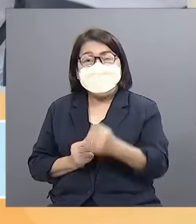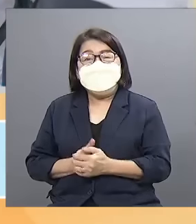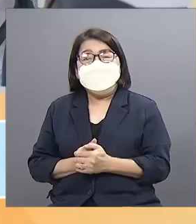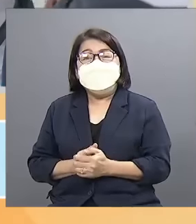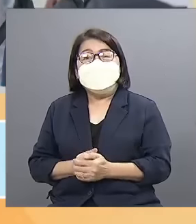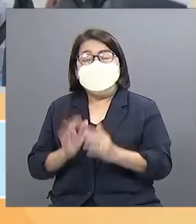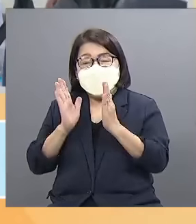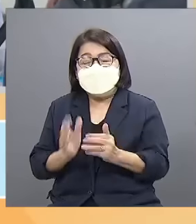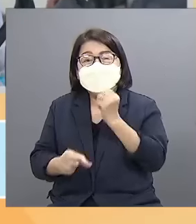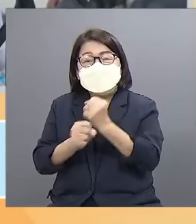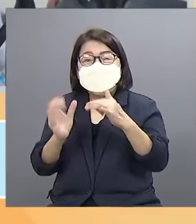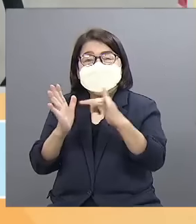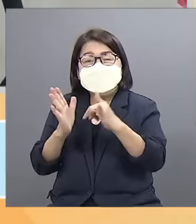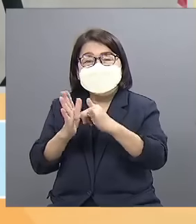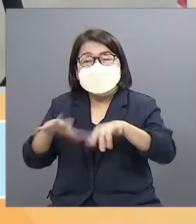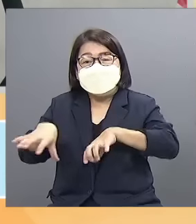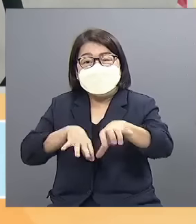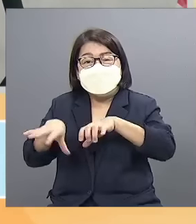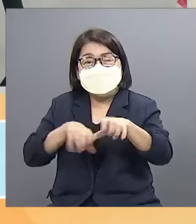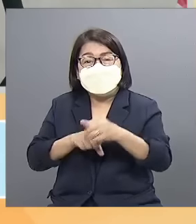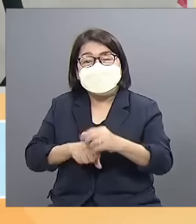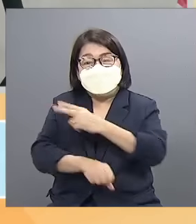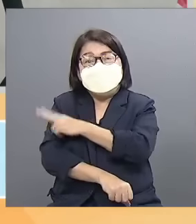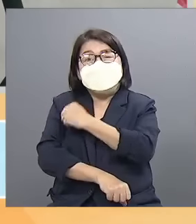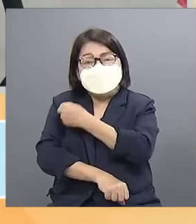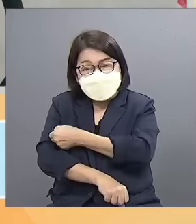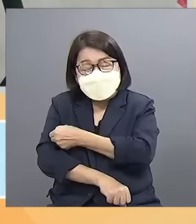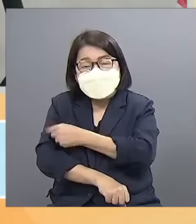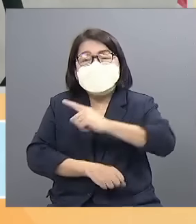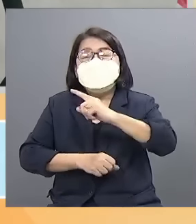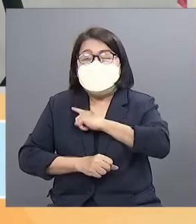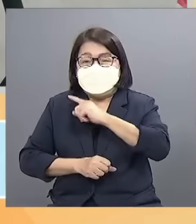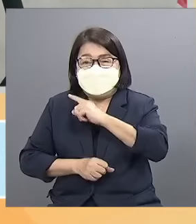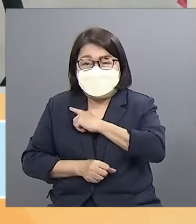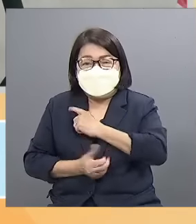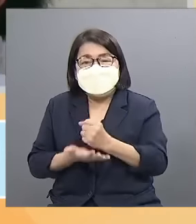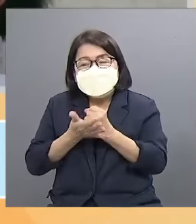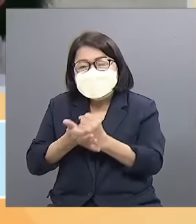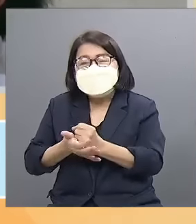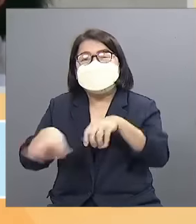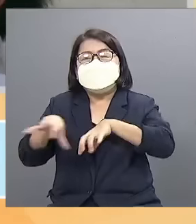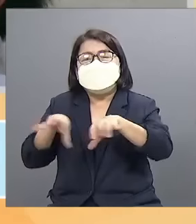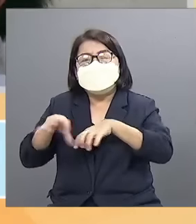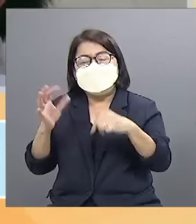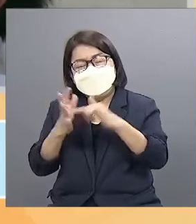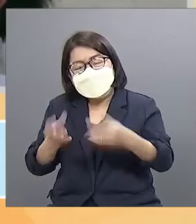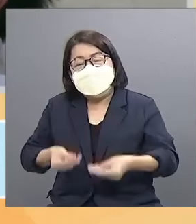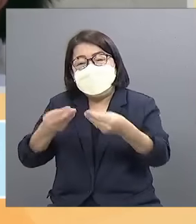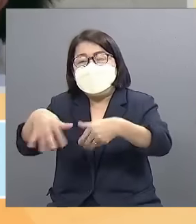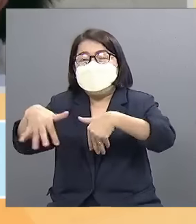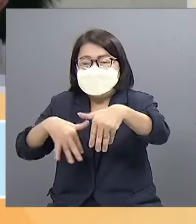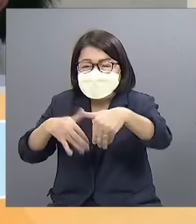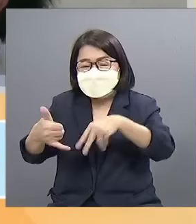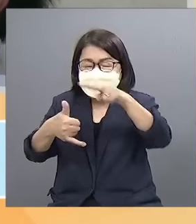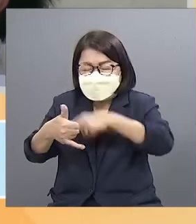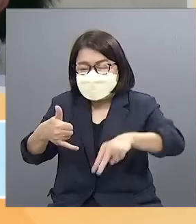บุภาคอนแพทยดษหน้าทดูรประชาชนมา อรอตเรื่องยาก็นกถงเผษาจกรก